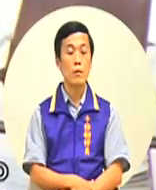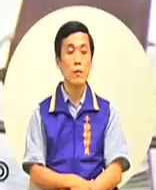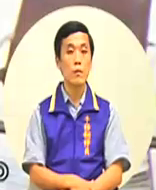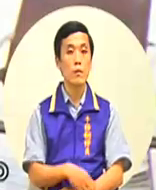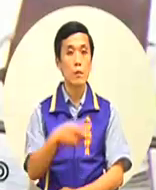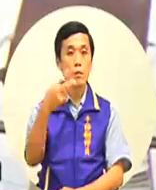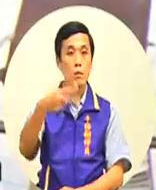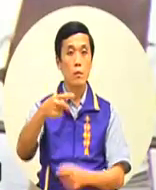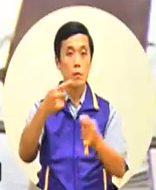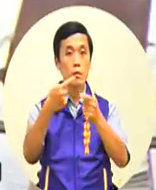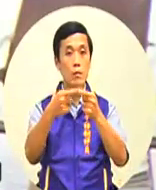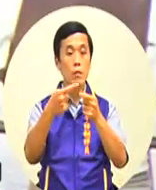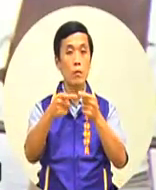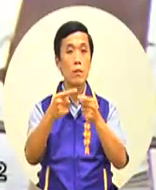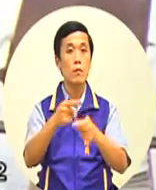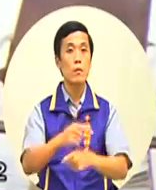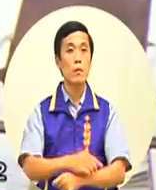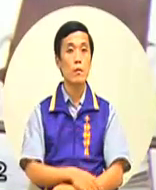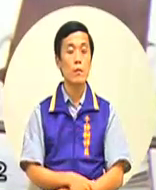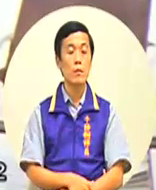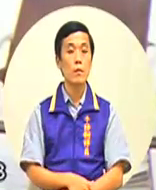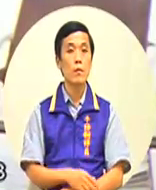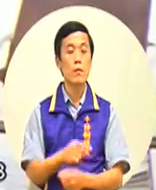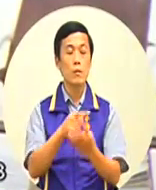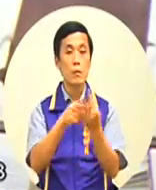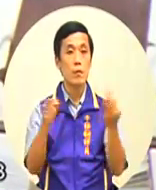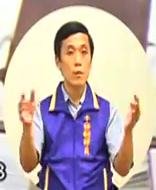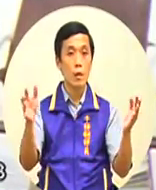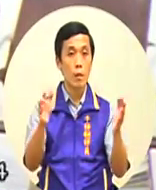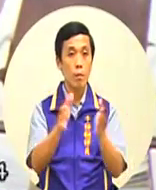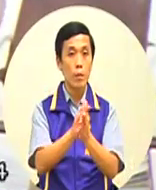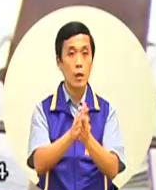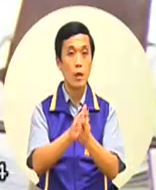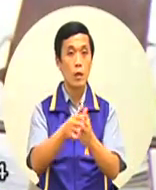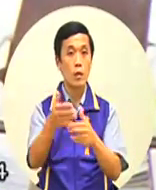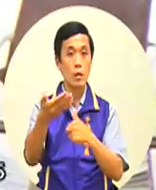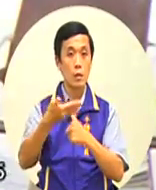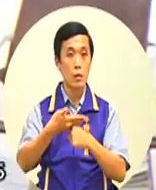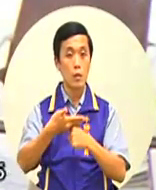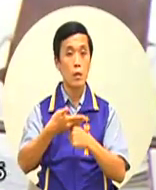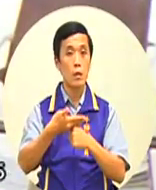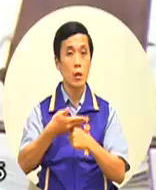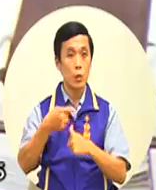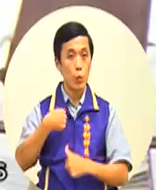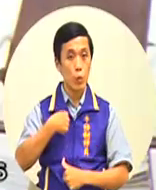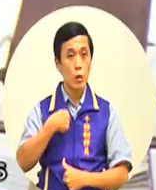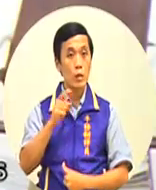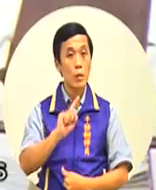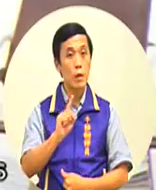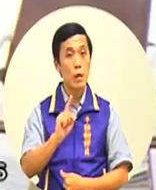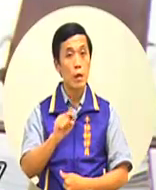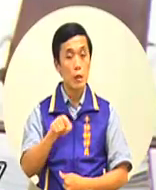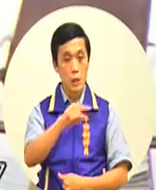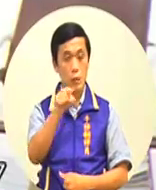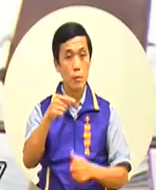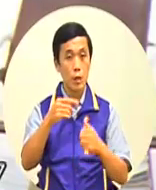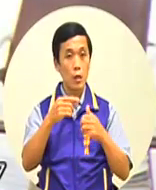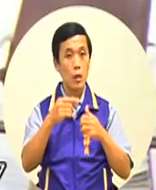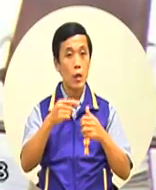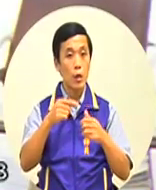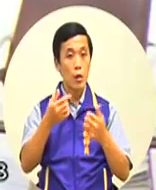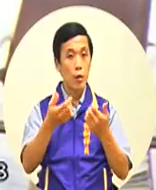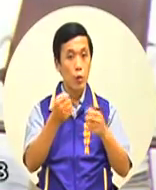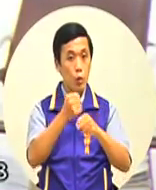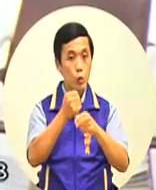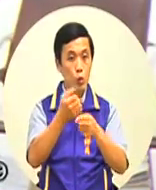好，再一分钟。 一共给本席，你们有这样子的分工合作。 是，